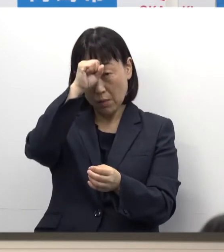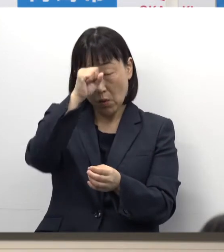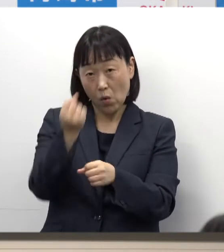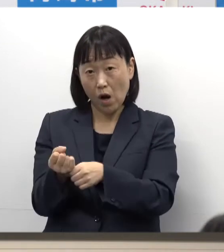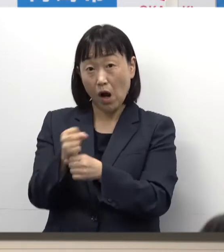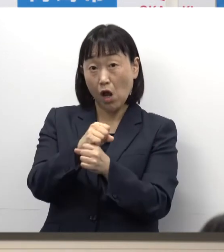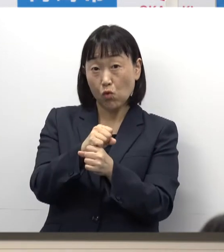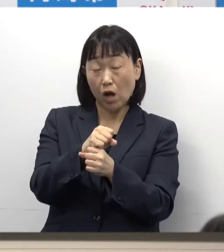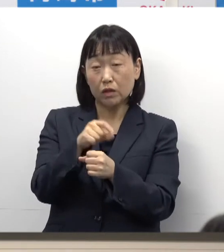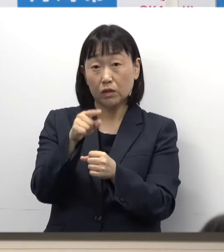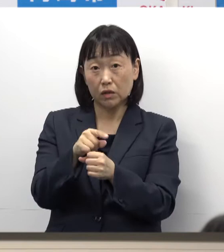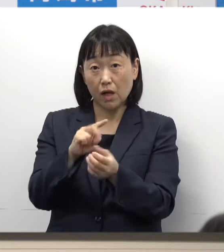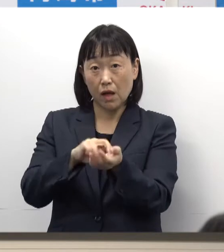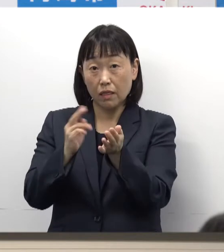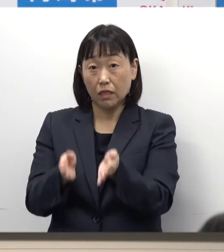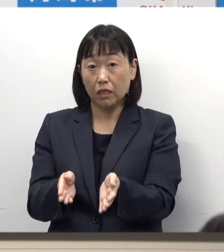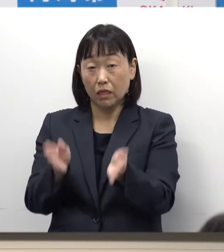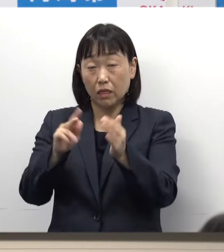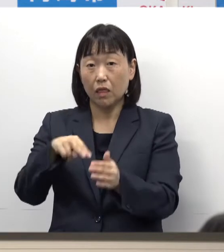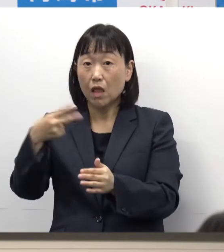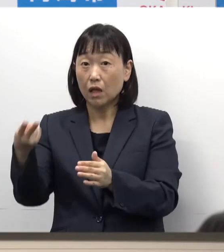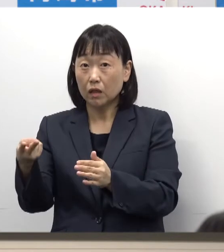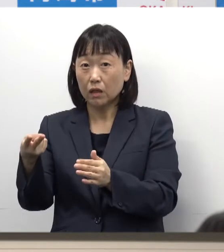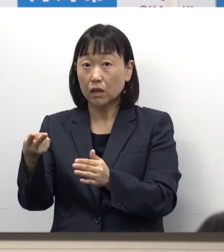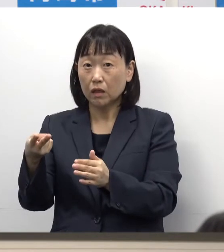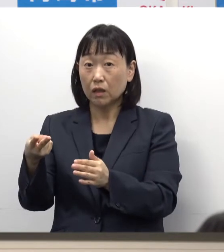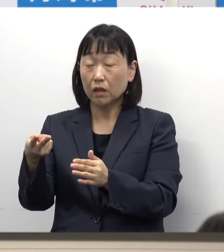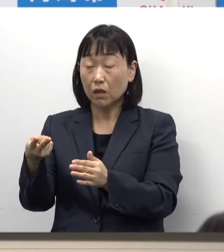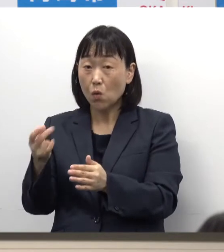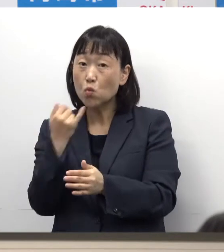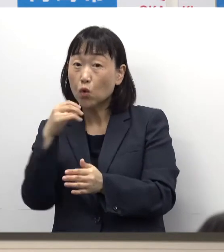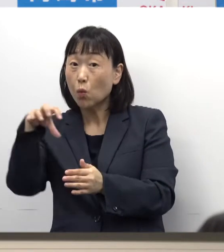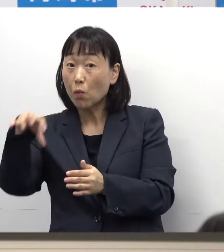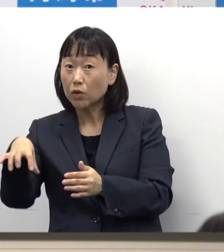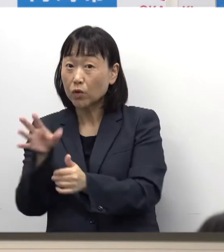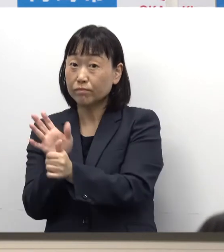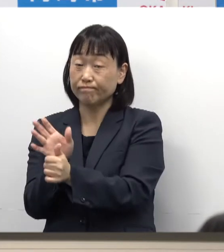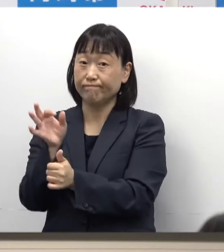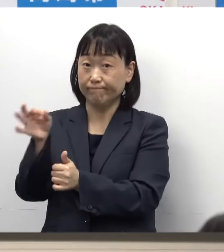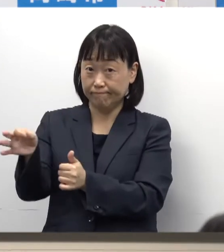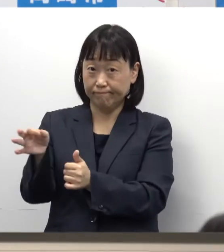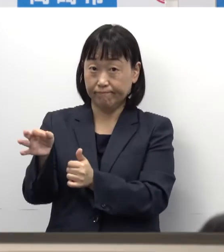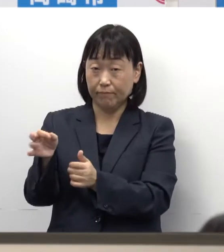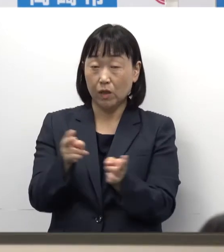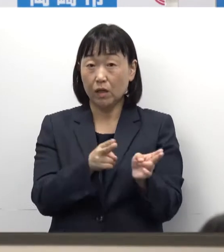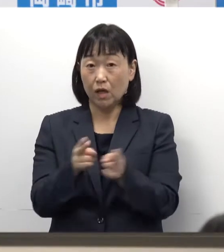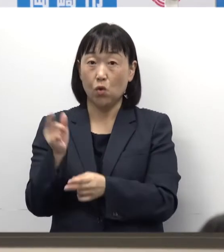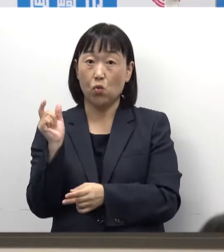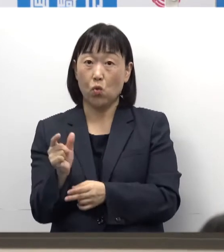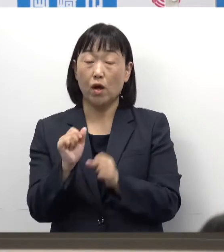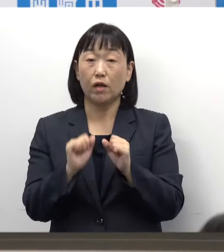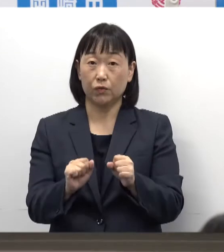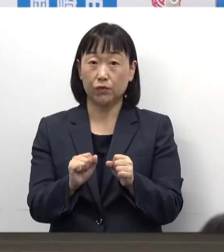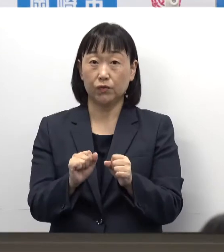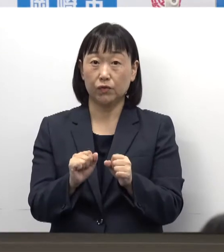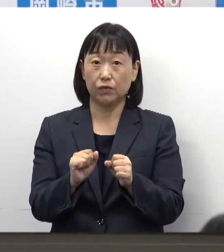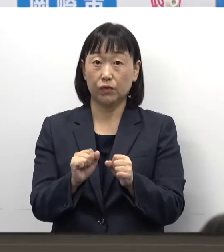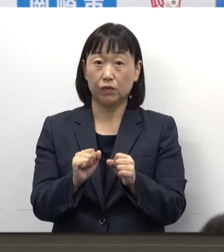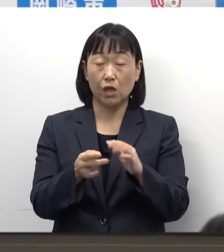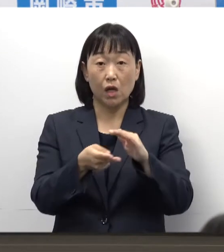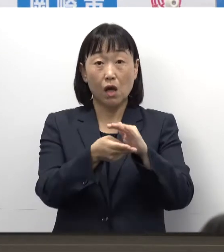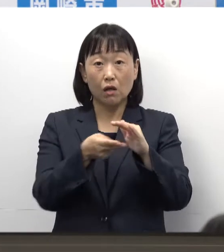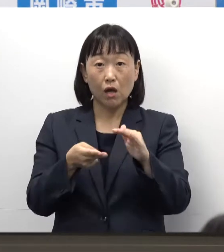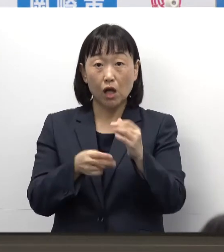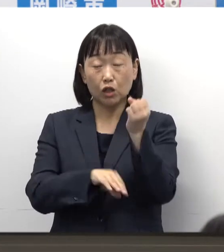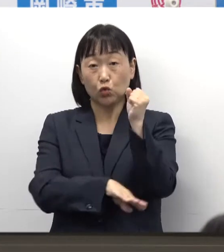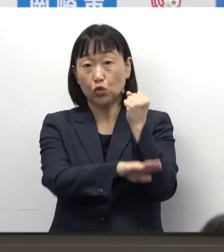患者店員受け入れ協力金をあなたに交付することで体制の強化を図ります退院基準を満たし